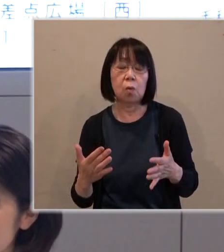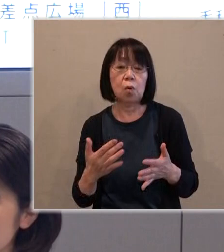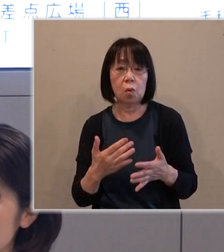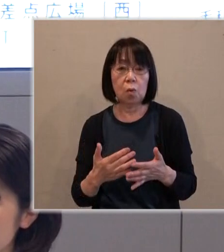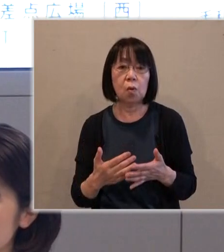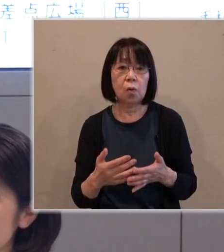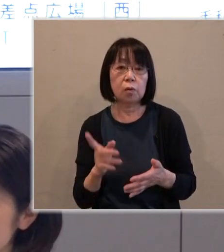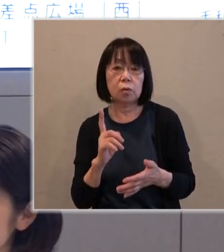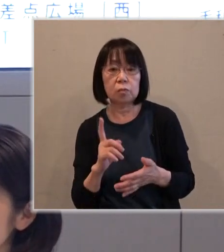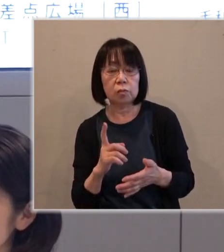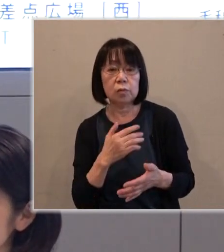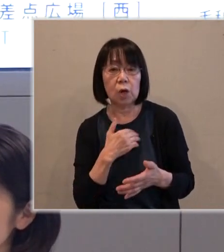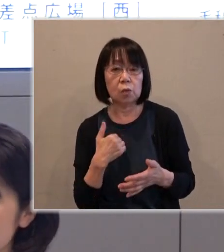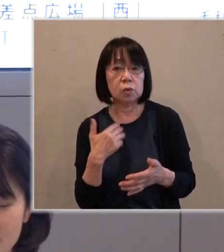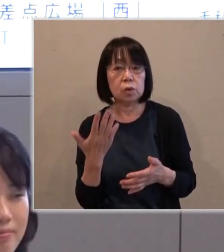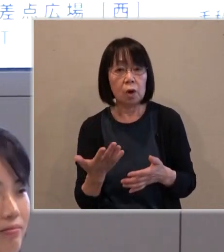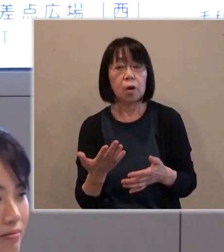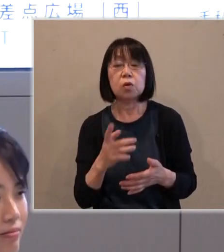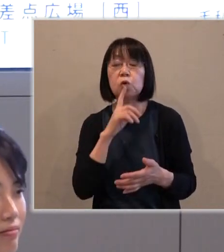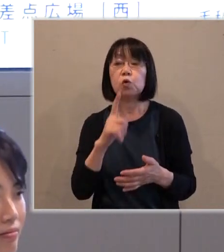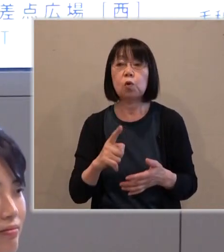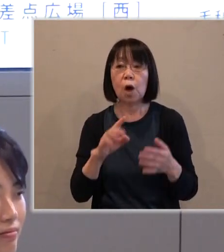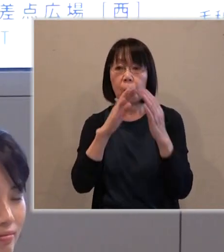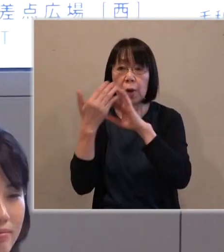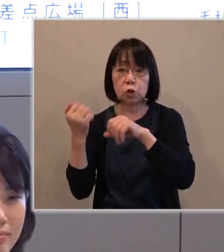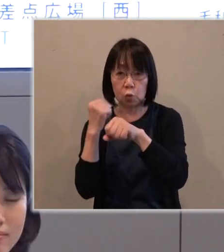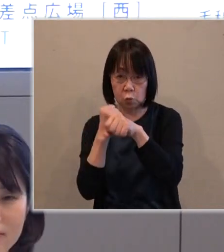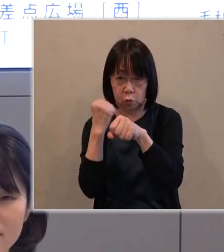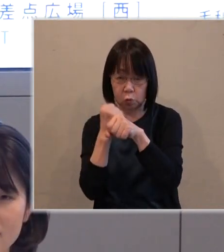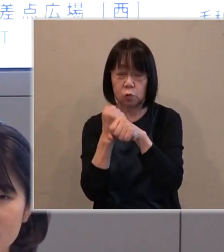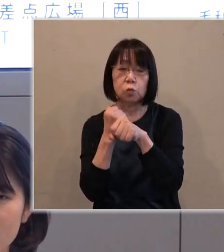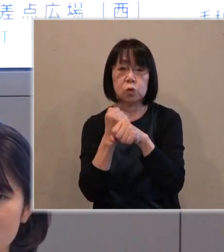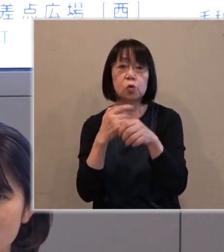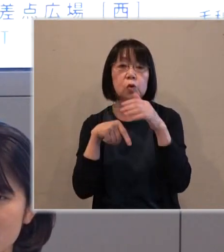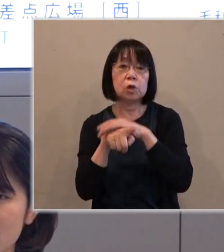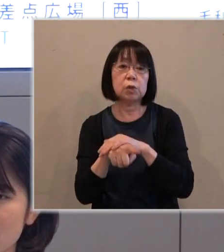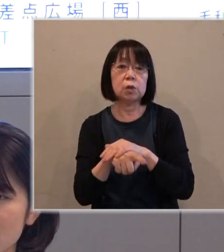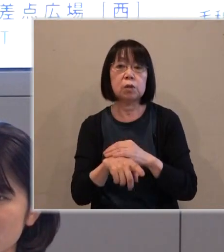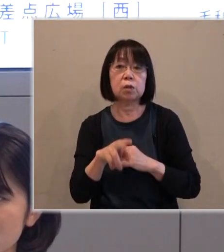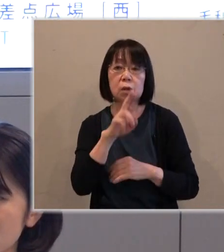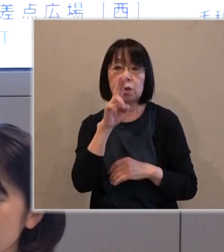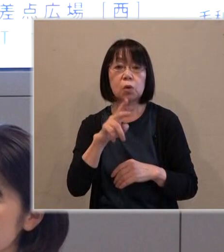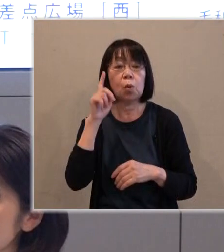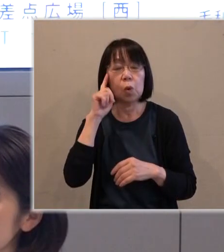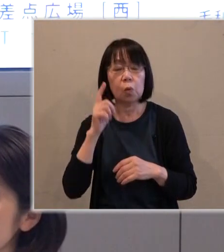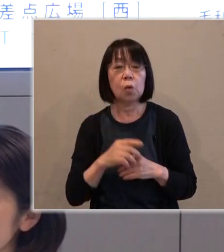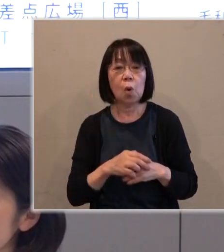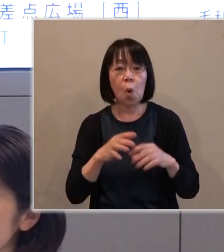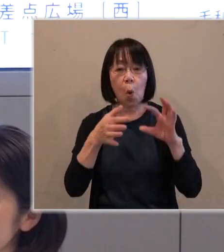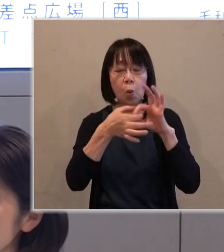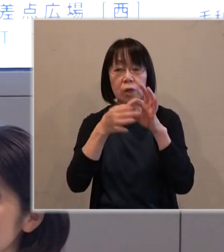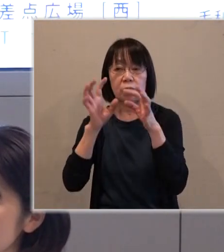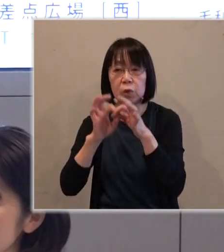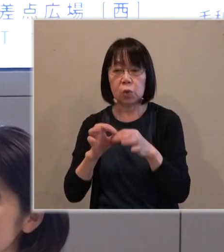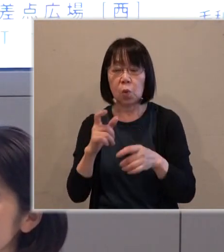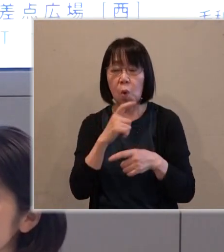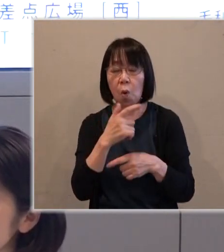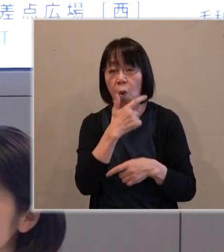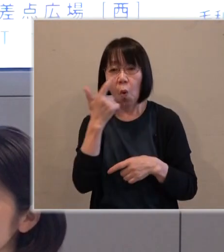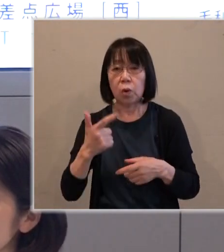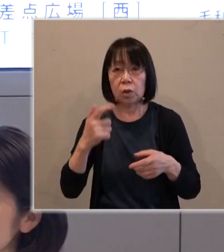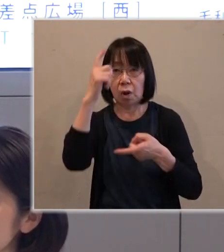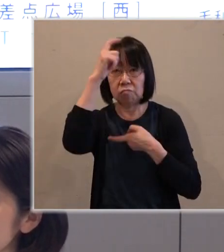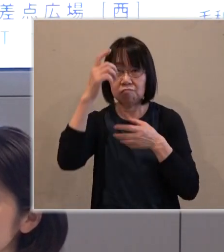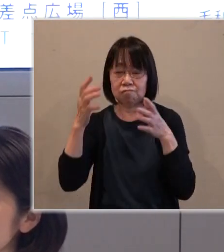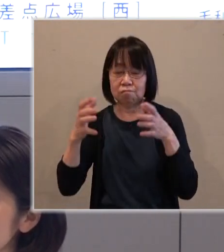が、実はこう街を作っていくっていうことになるかもしれなくて、オリンピックというちょっと大きな主語に惑わされて反対賛成っていう前